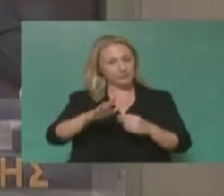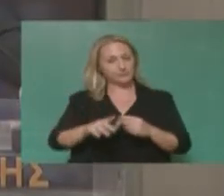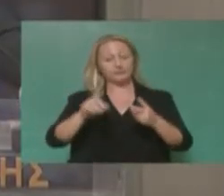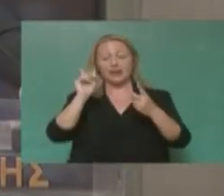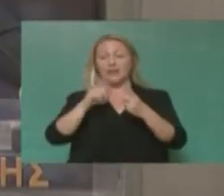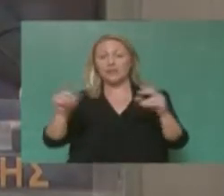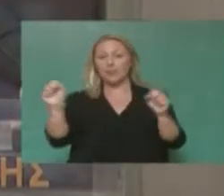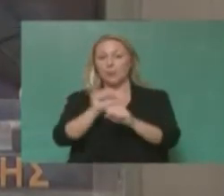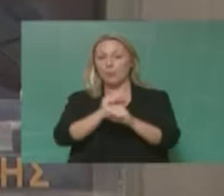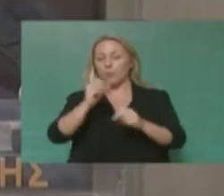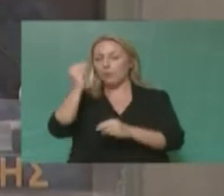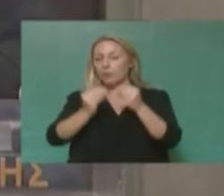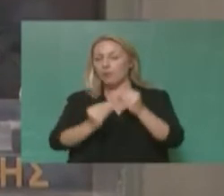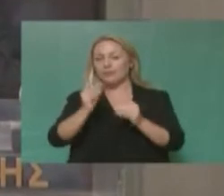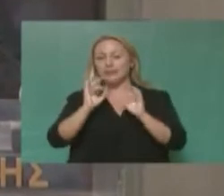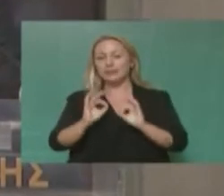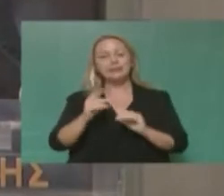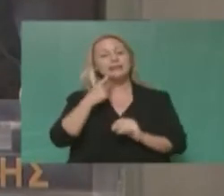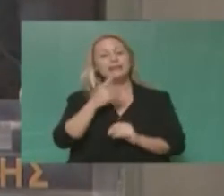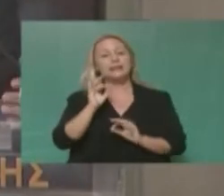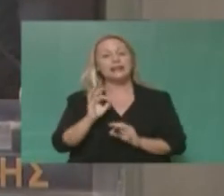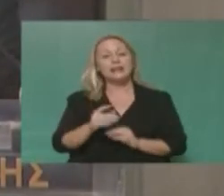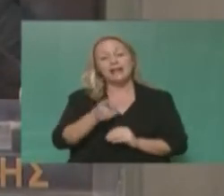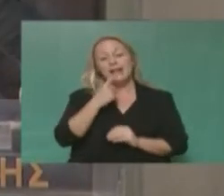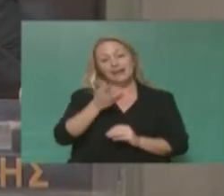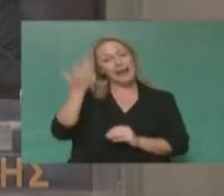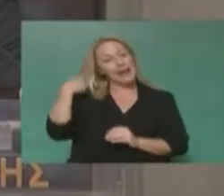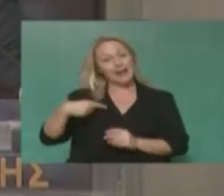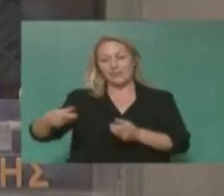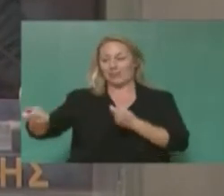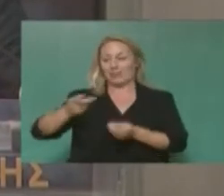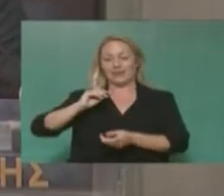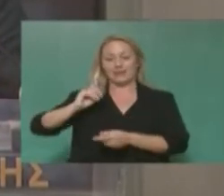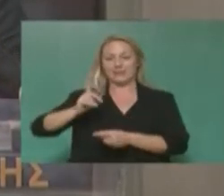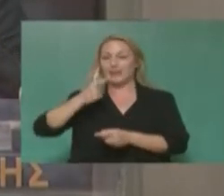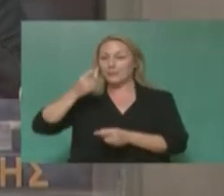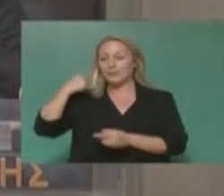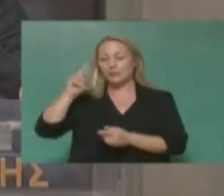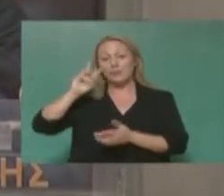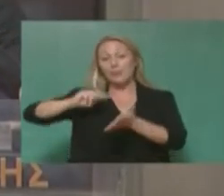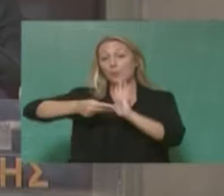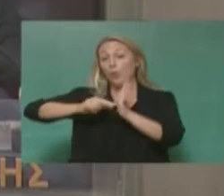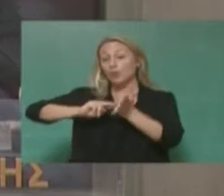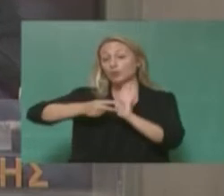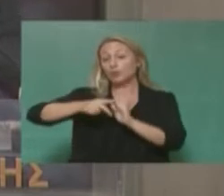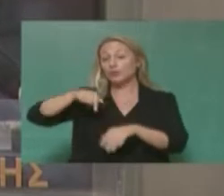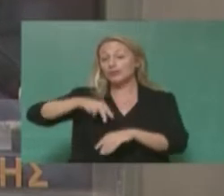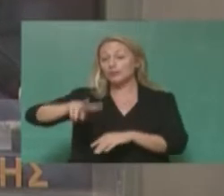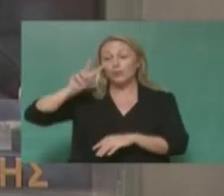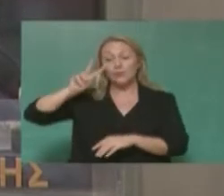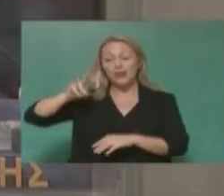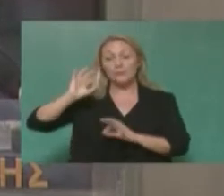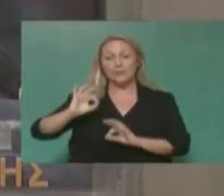ορολογιακή βόμβα που έχουμε στα χέρια μας, τα λέγαμε εμείς κατά την προηγούμενη διοίκηση, γιατί βλέπουμε το καμπανάκι να έρχεται, το τρένο να έρχεται,